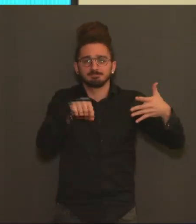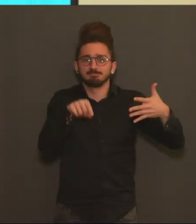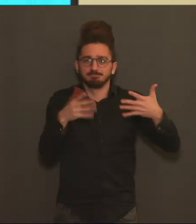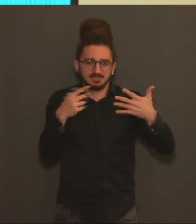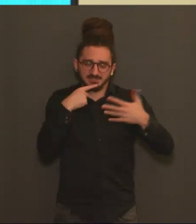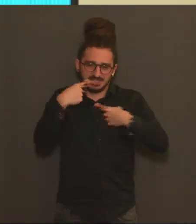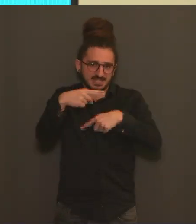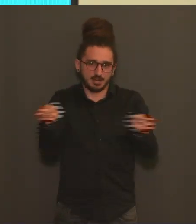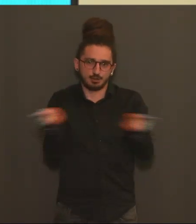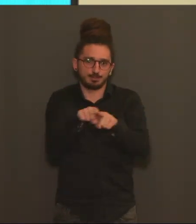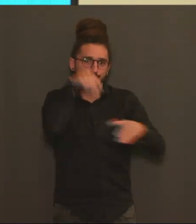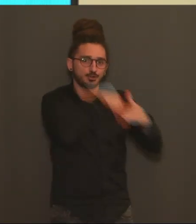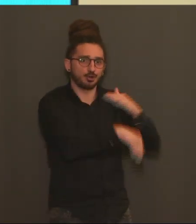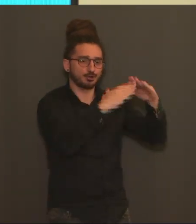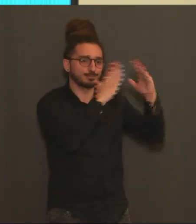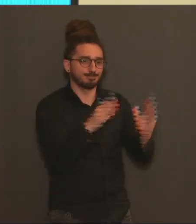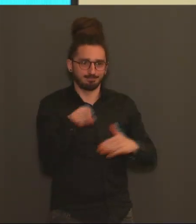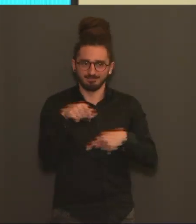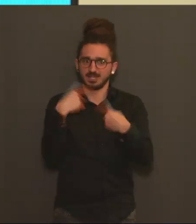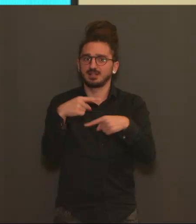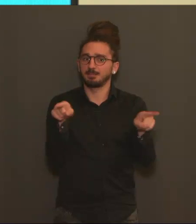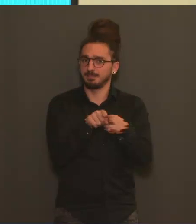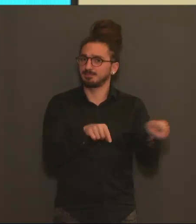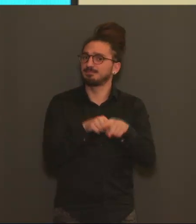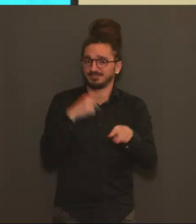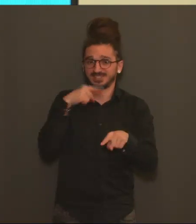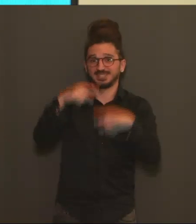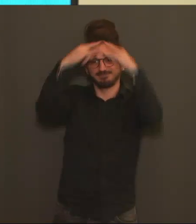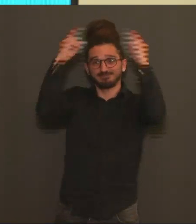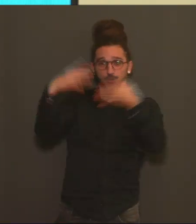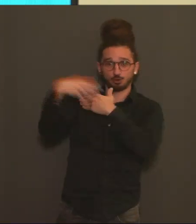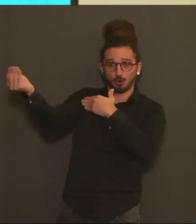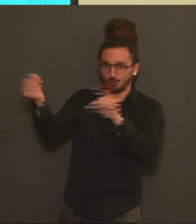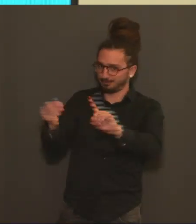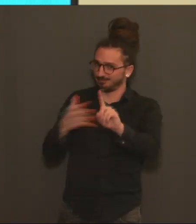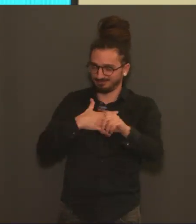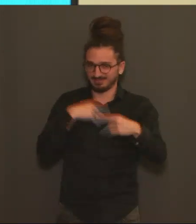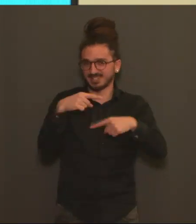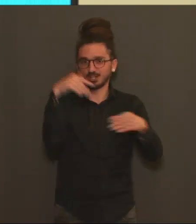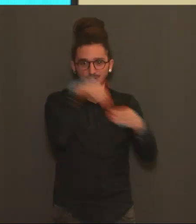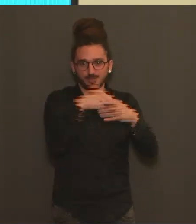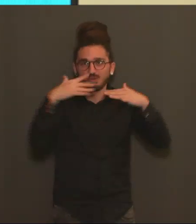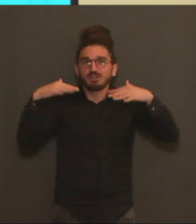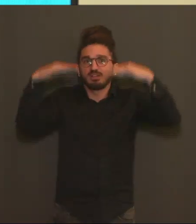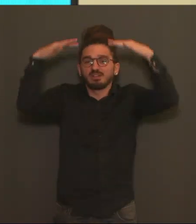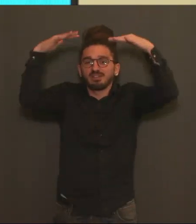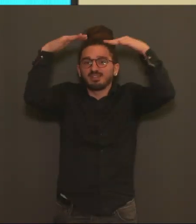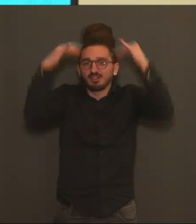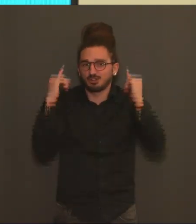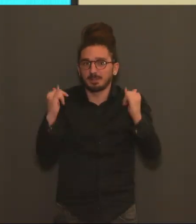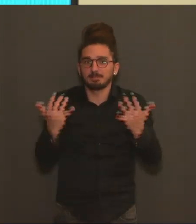une activité à l'extérieur. Ce même genre de risque peut se présenter dans des halls de foire, par exemple, ou d'autres